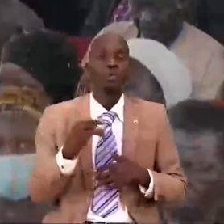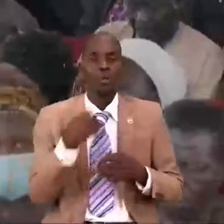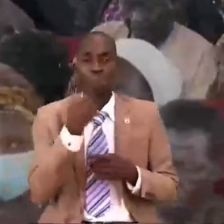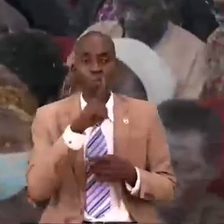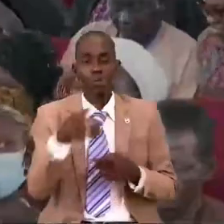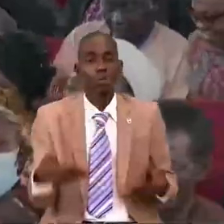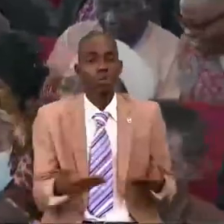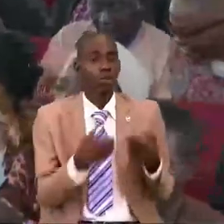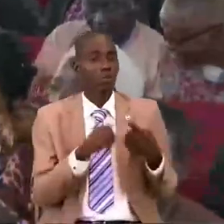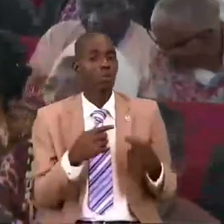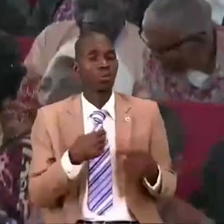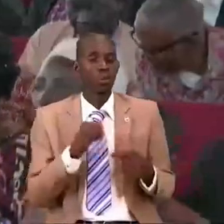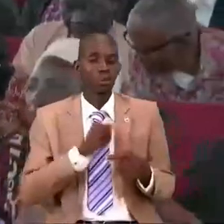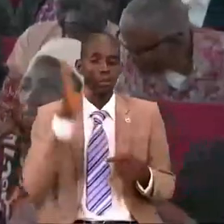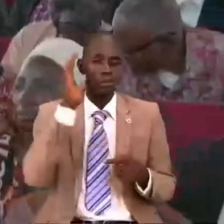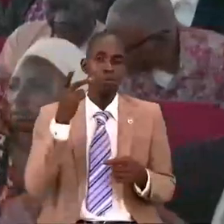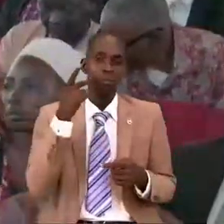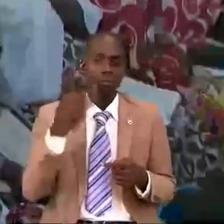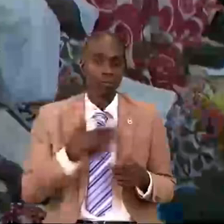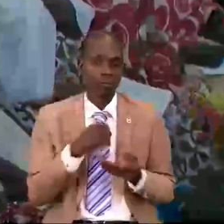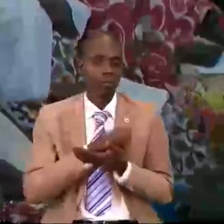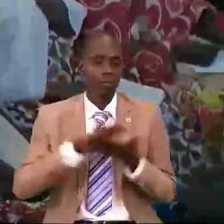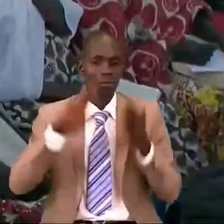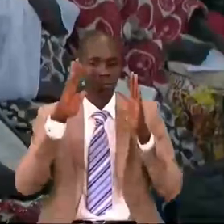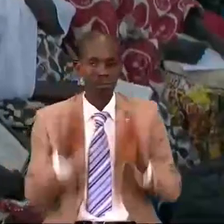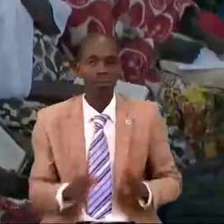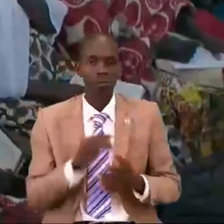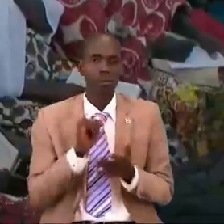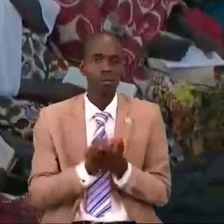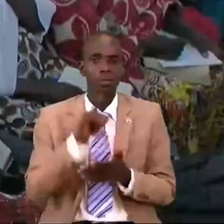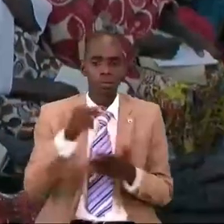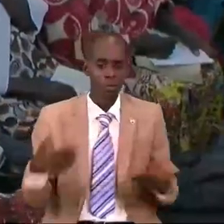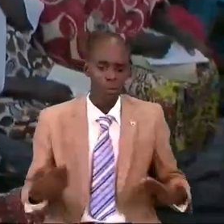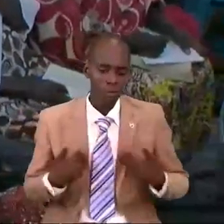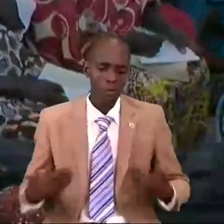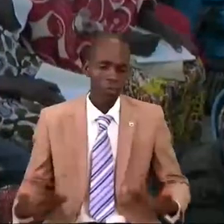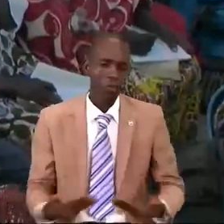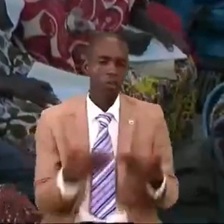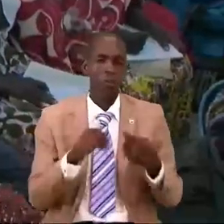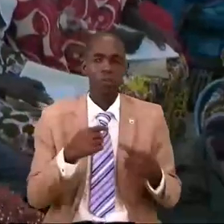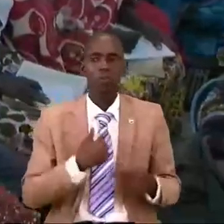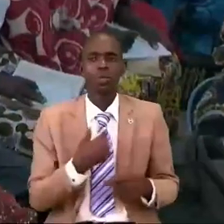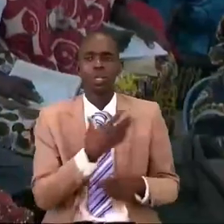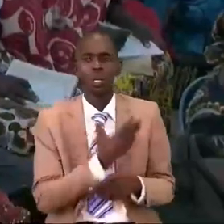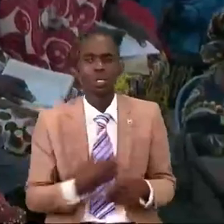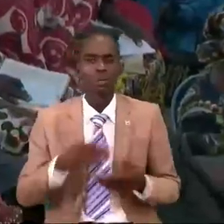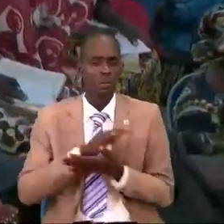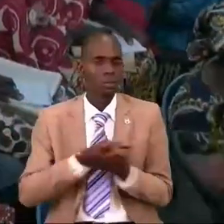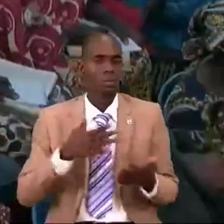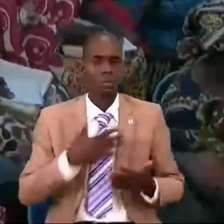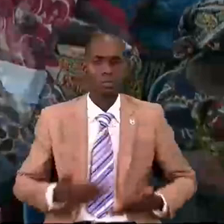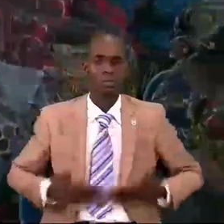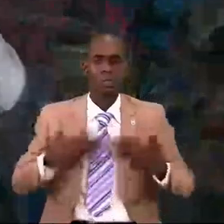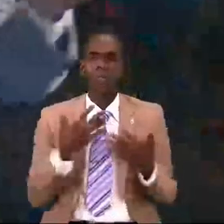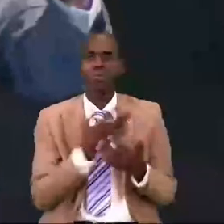présenté. Et il a purifié ma vie. Et avec la joie, il passe dans l'au-delà. Ça, c'est le bon succès. Quand